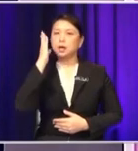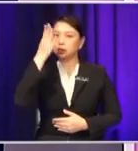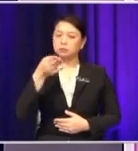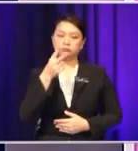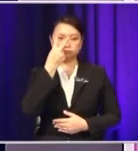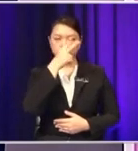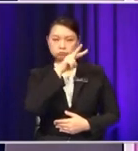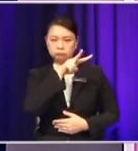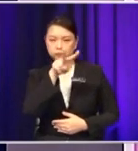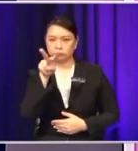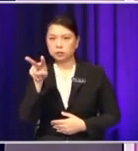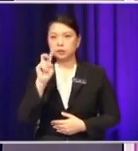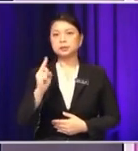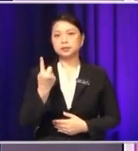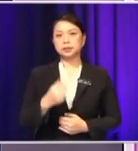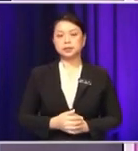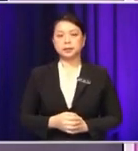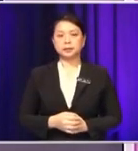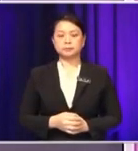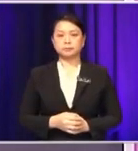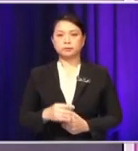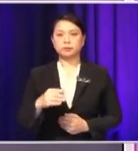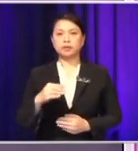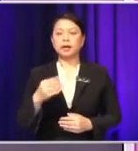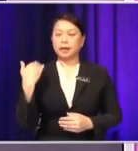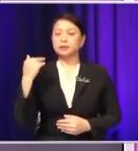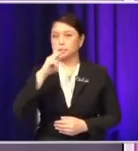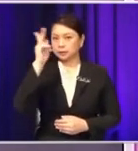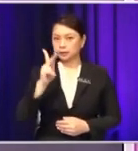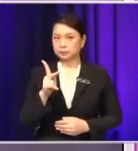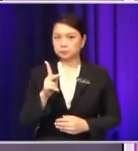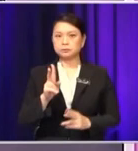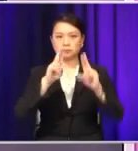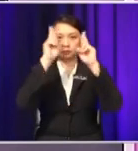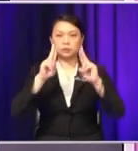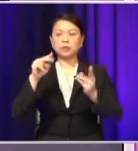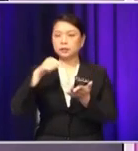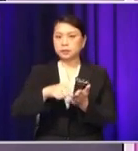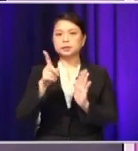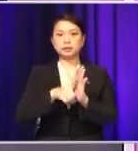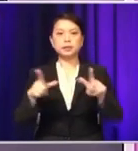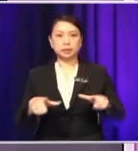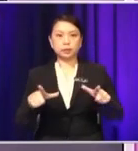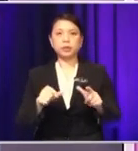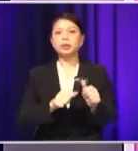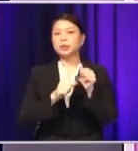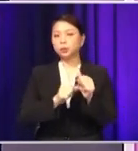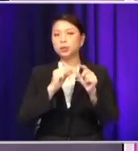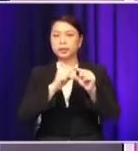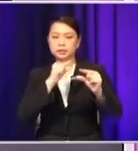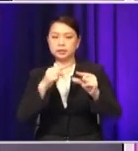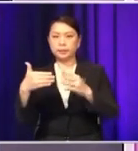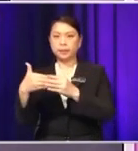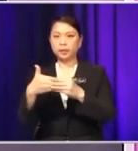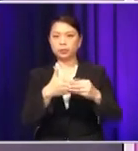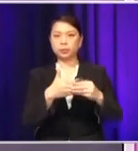adakah pentadbiran ujian ini dilaksanakan mengikut yang kita telah buat garis panduannya. Sebab dalam ujian